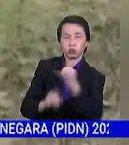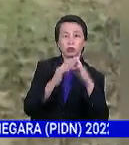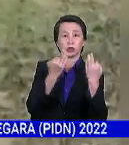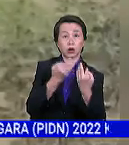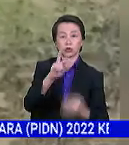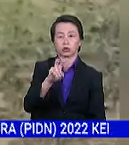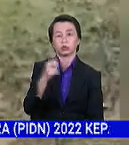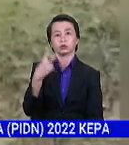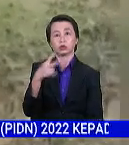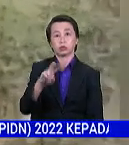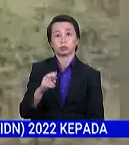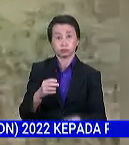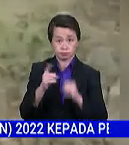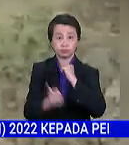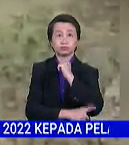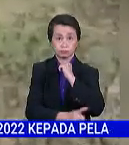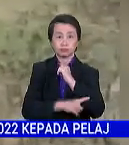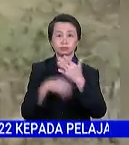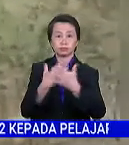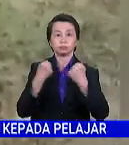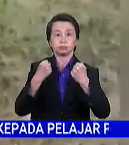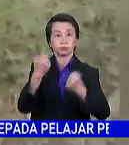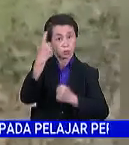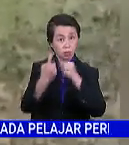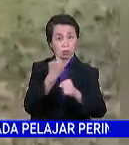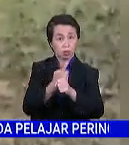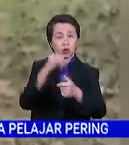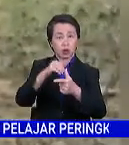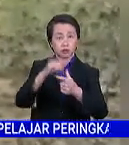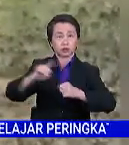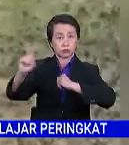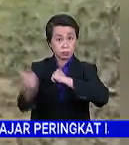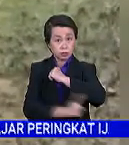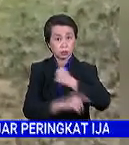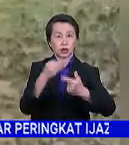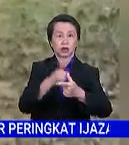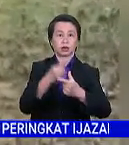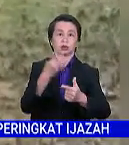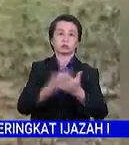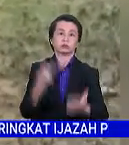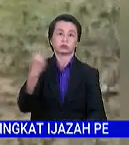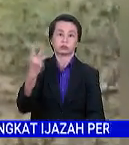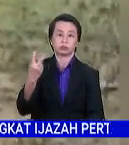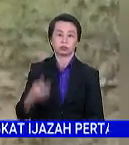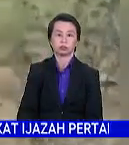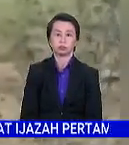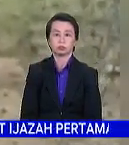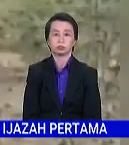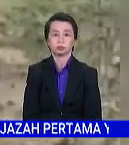2012 yang memperuntukkan hukuman penjara sehingga setahun atau dengan denda atau kedua-duanya sekali